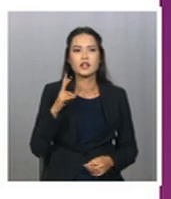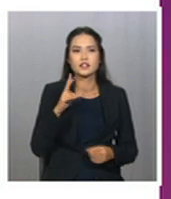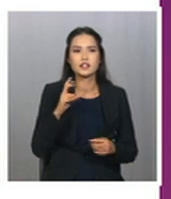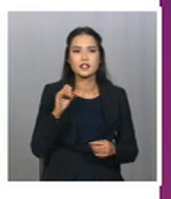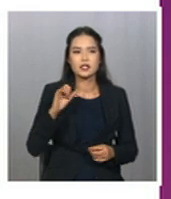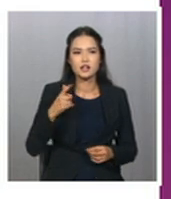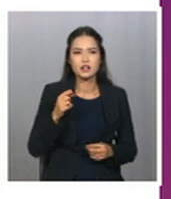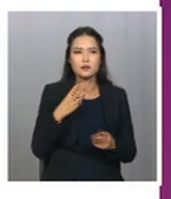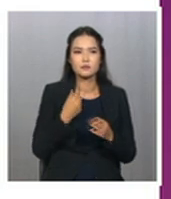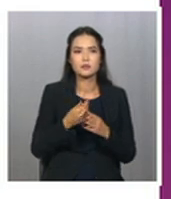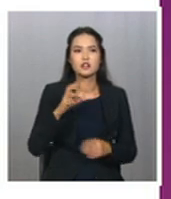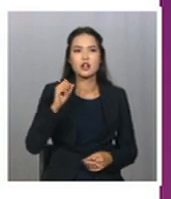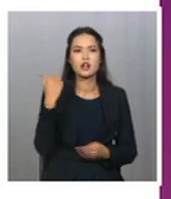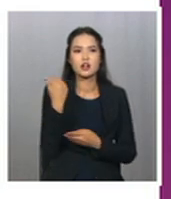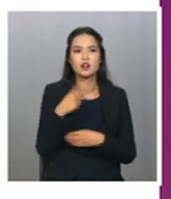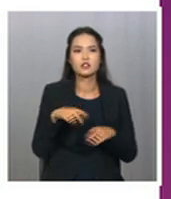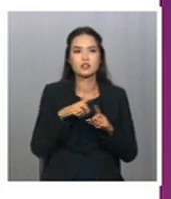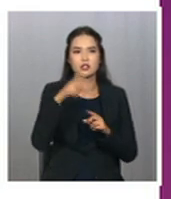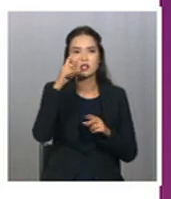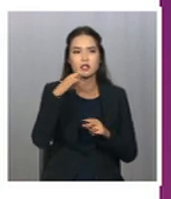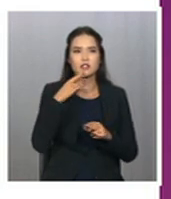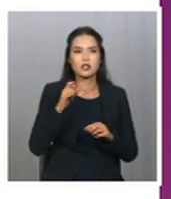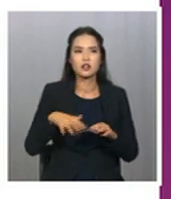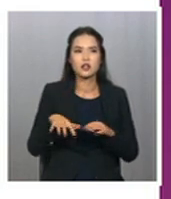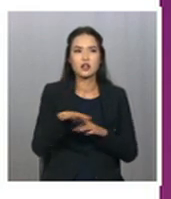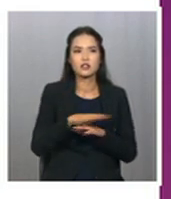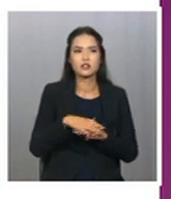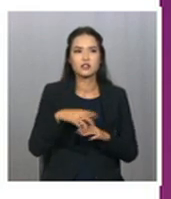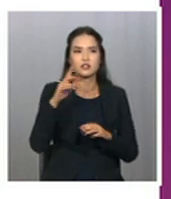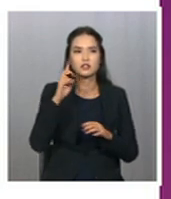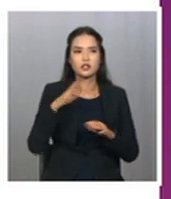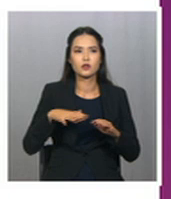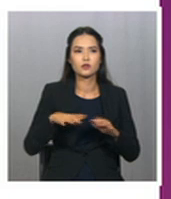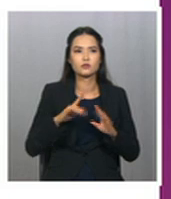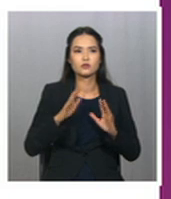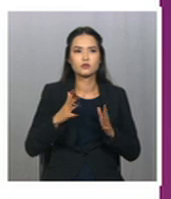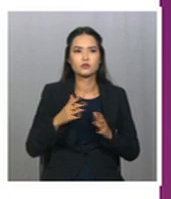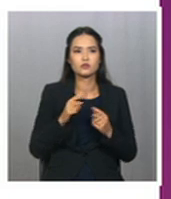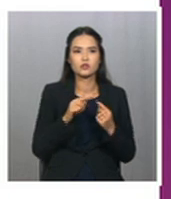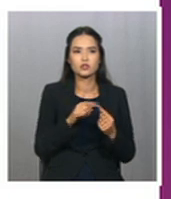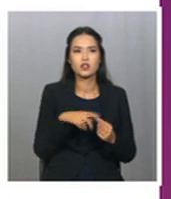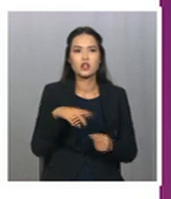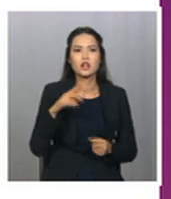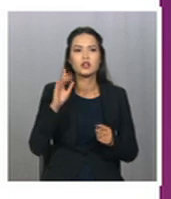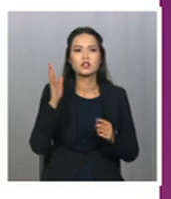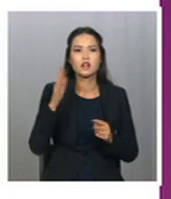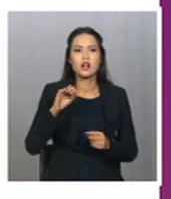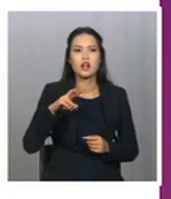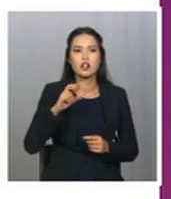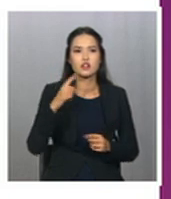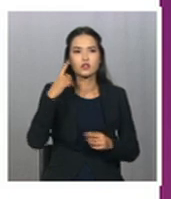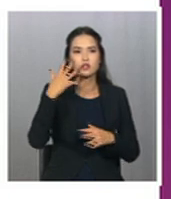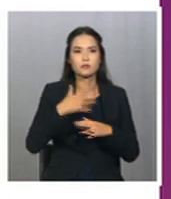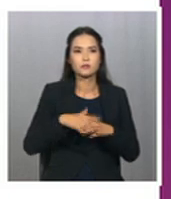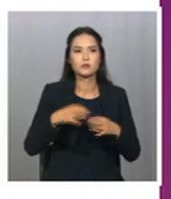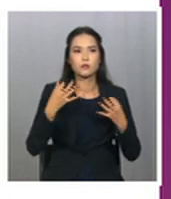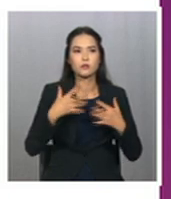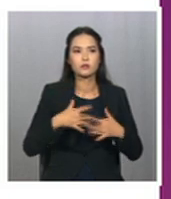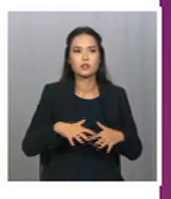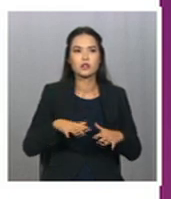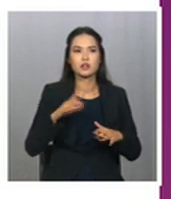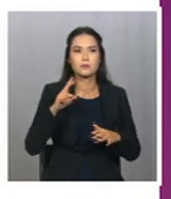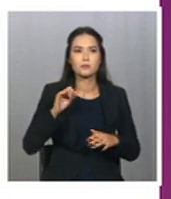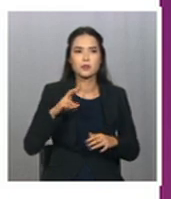қазақ халқы тәуелсіздік жолында күресінде ежелгі Алаш ұғымын бостандық пен бірліктің ұраны етіп